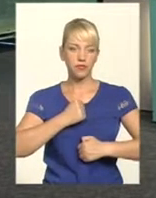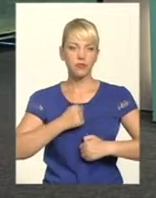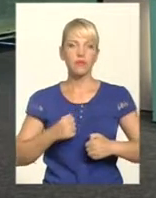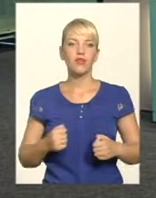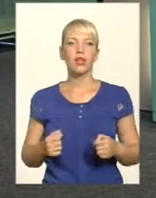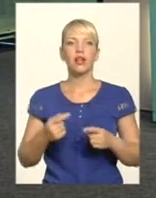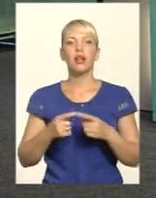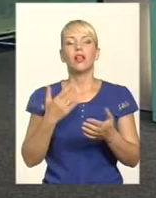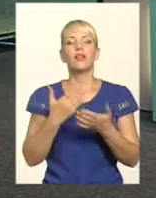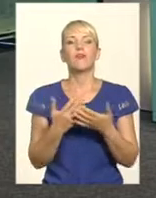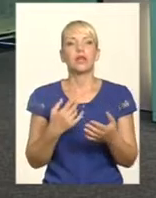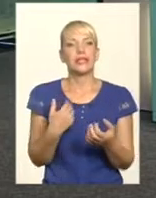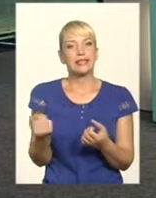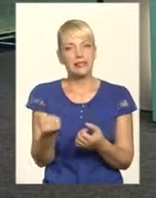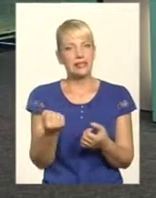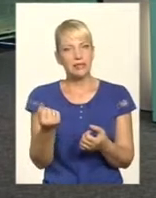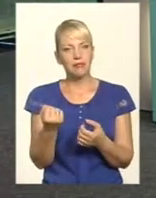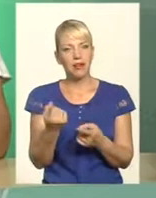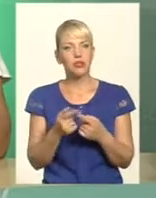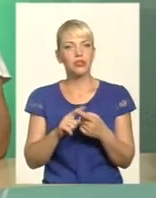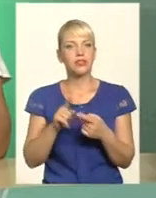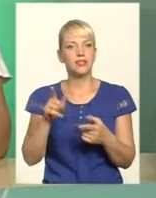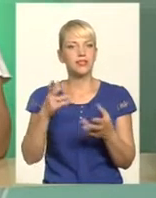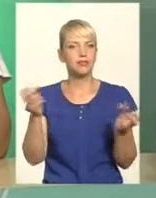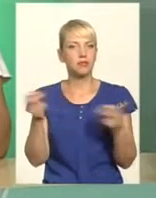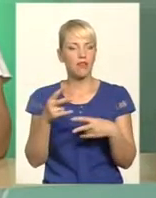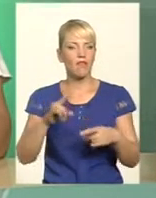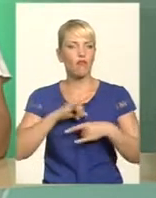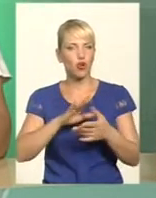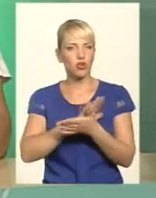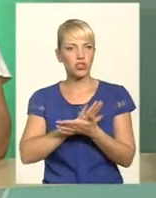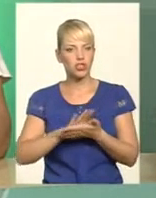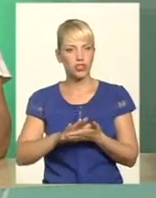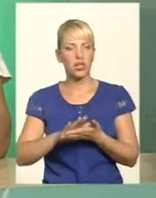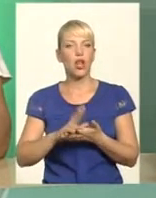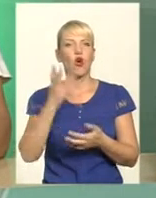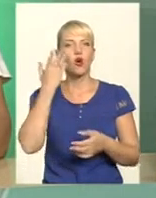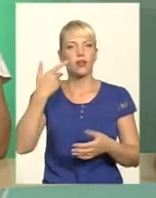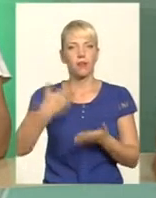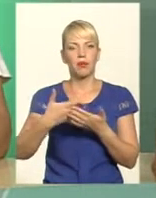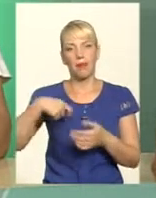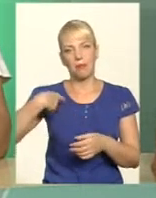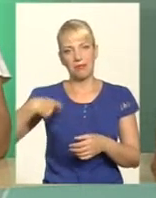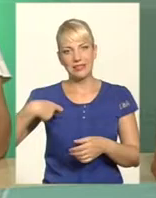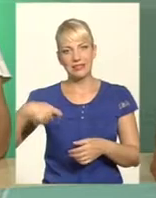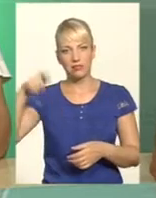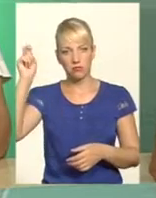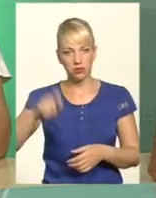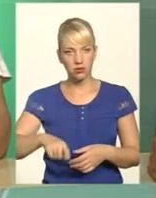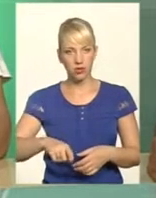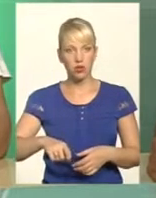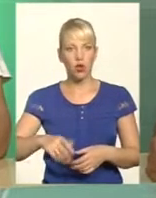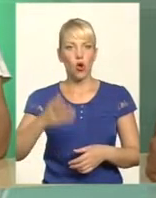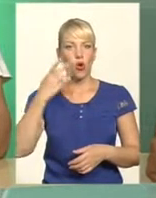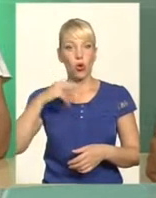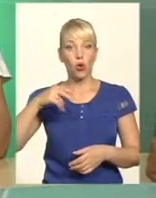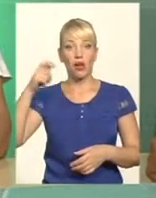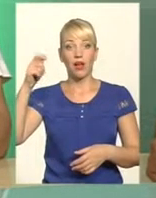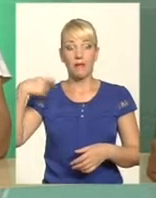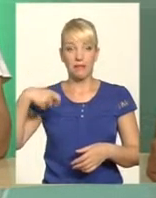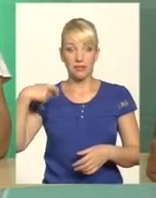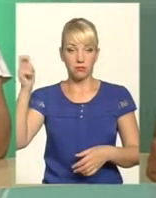прилетить президент, от ми були, коли в нас на день ВДВ, наші сусіди там приїжджали, ми бачили, як приїжджав президент туди, і